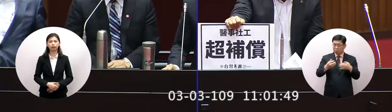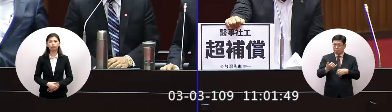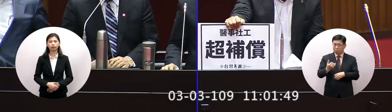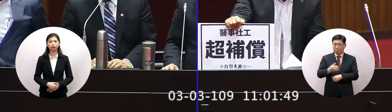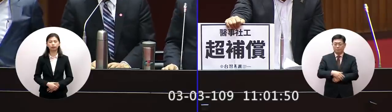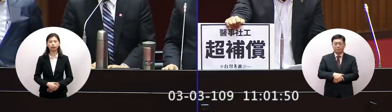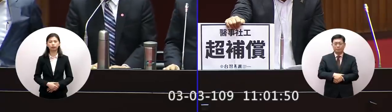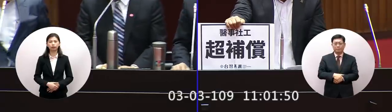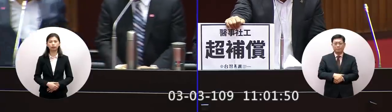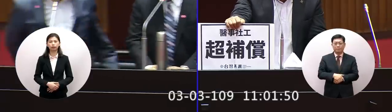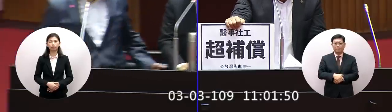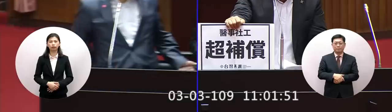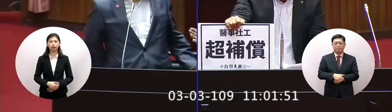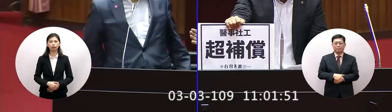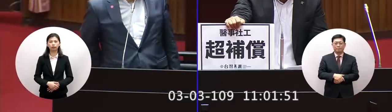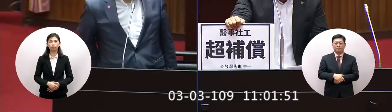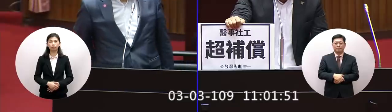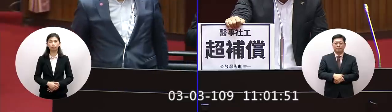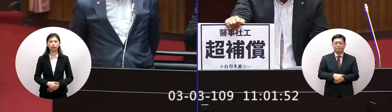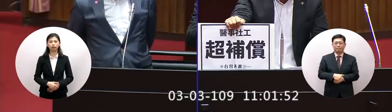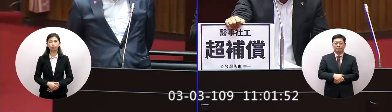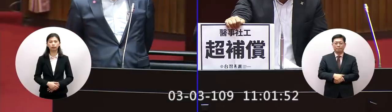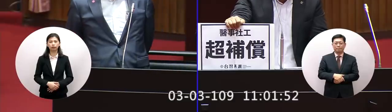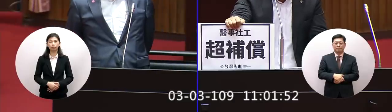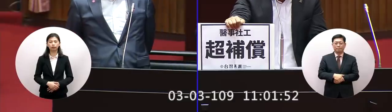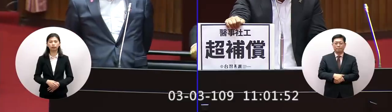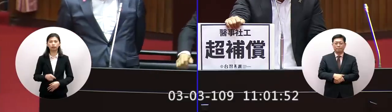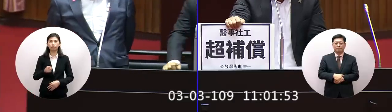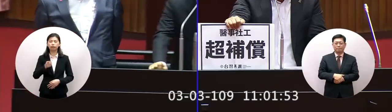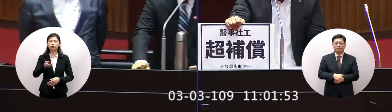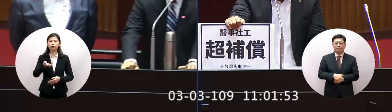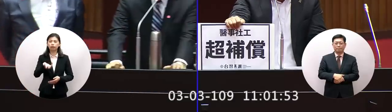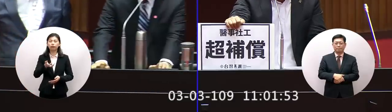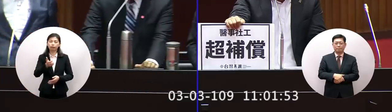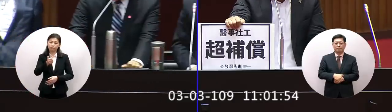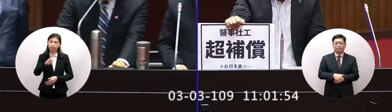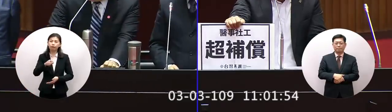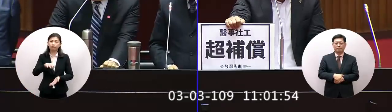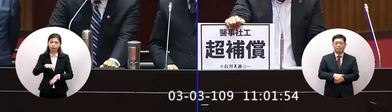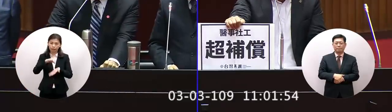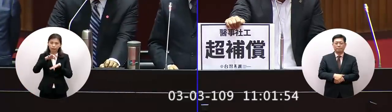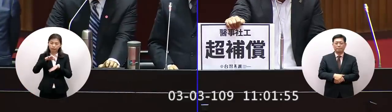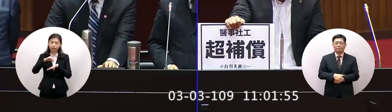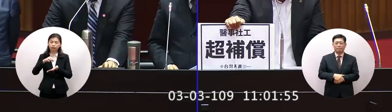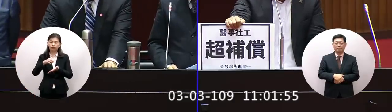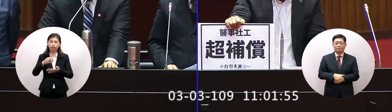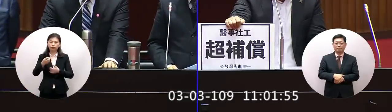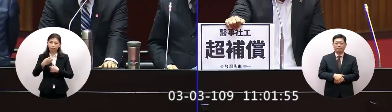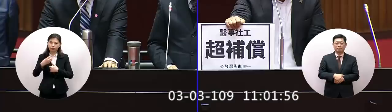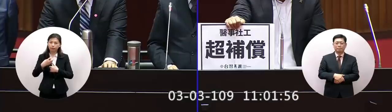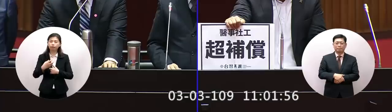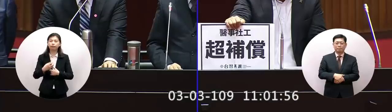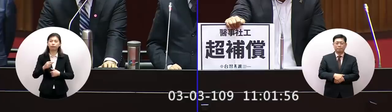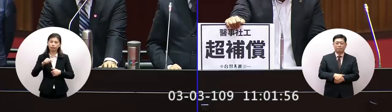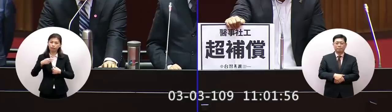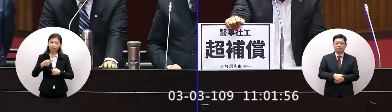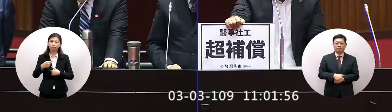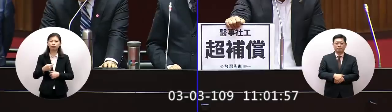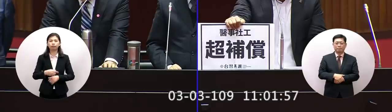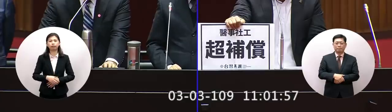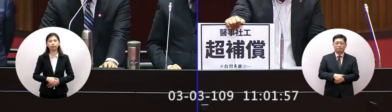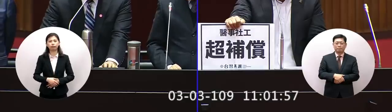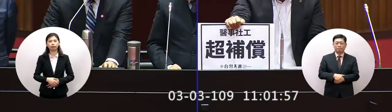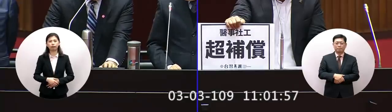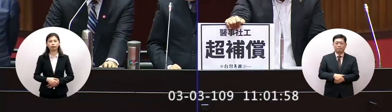卖？ 当然。 啊，对嘞，陈委员，感谢你真济关心，啊个指教，啊个提